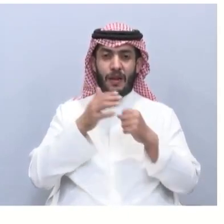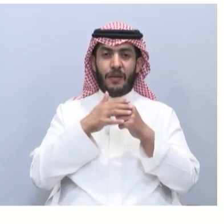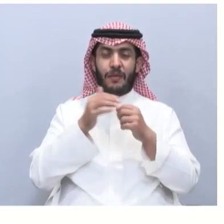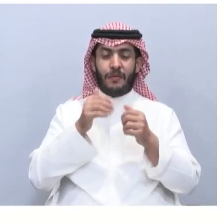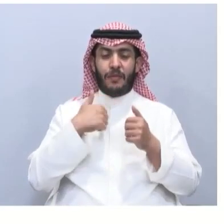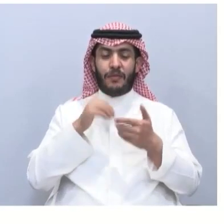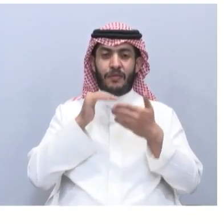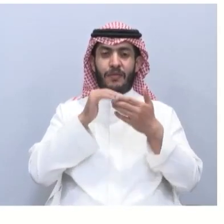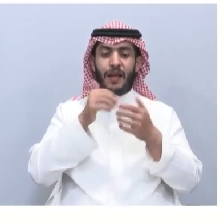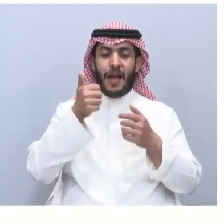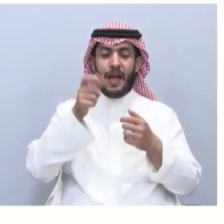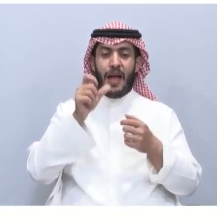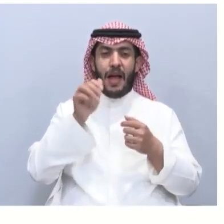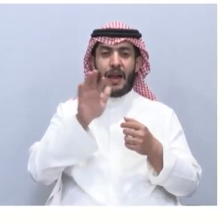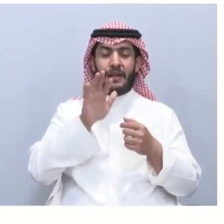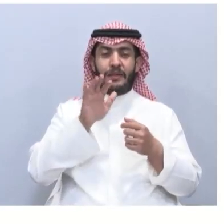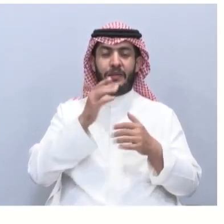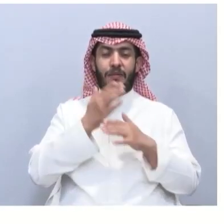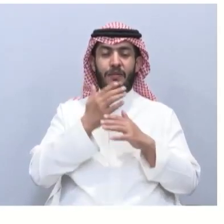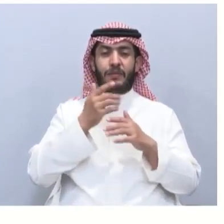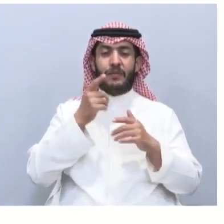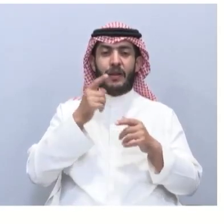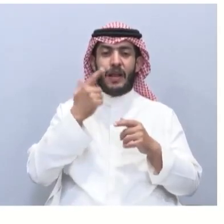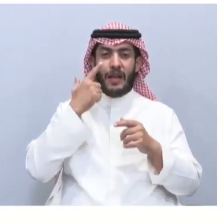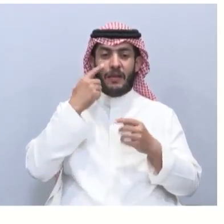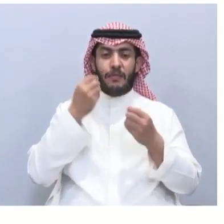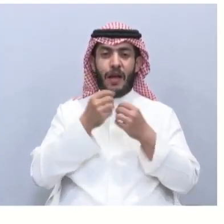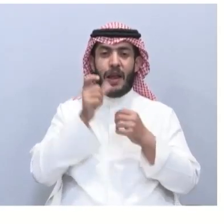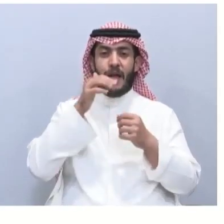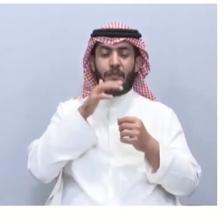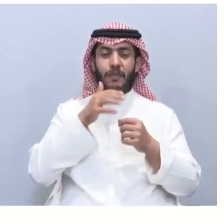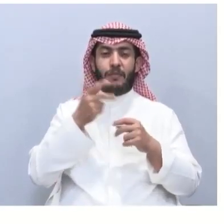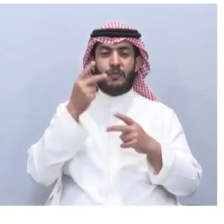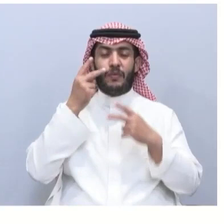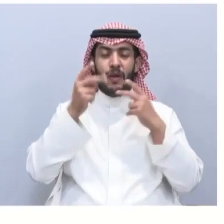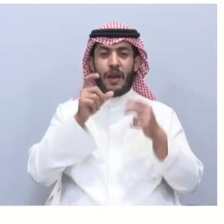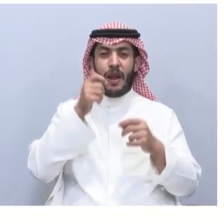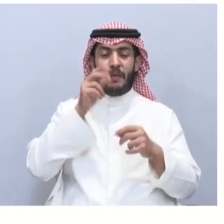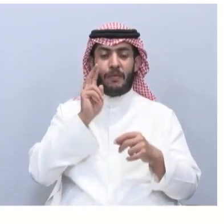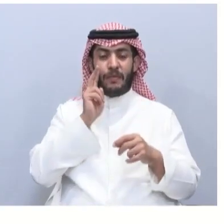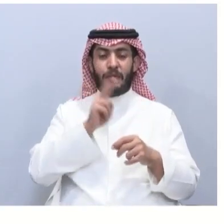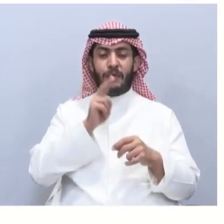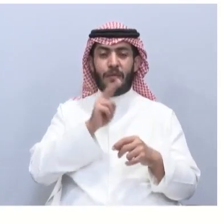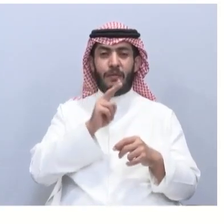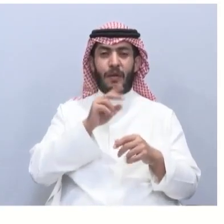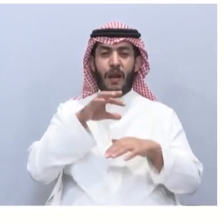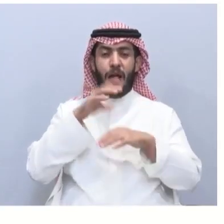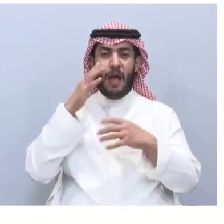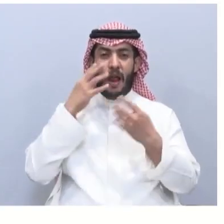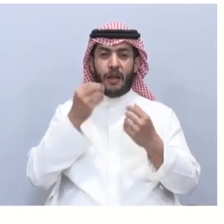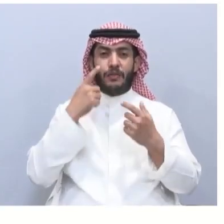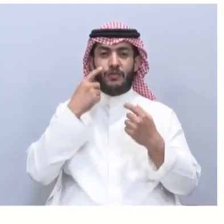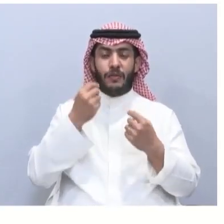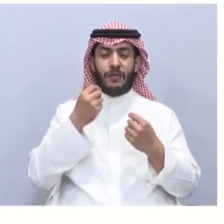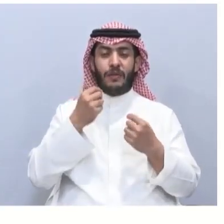او هذا خادمك انس فكان يعيش عند النبي صلى الله عليه وسلم ويرى من النبي صلى الله عليه وسلم الاخلاق الجميله